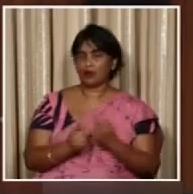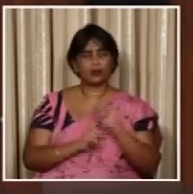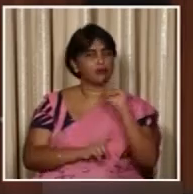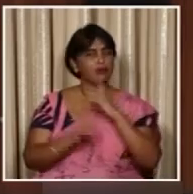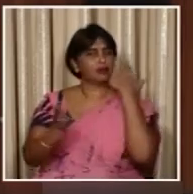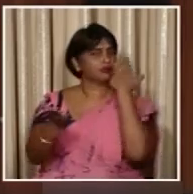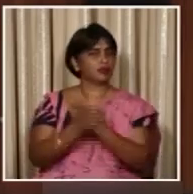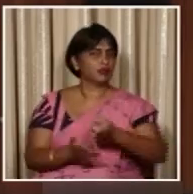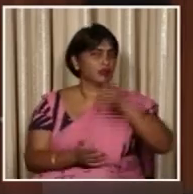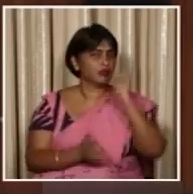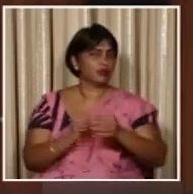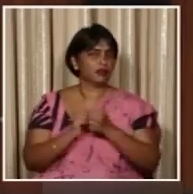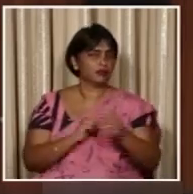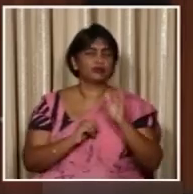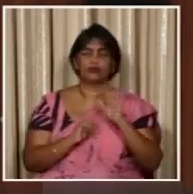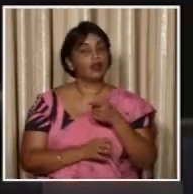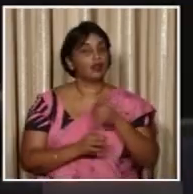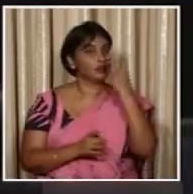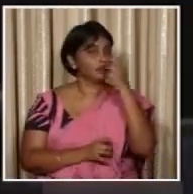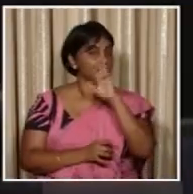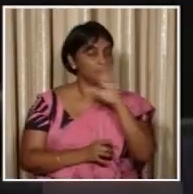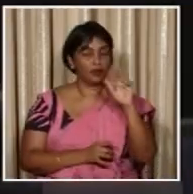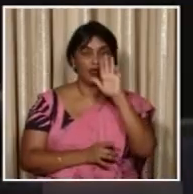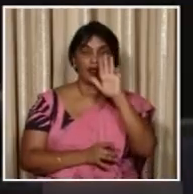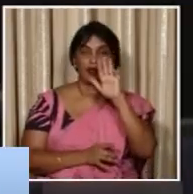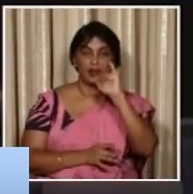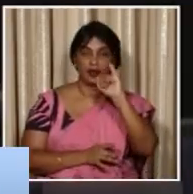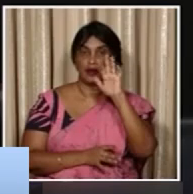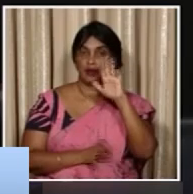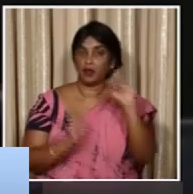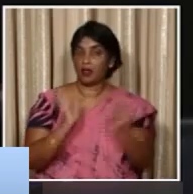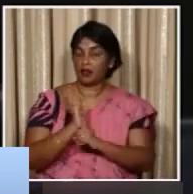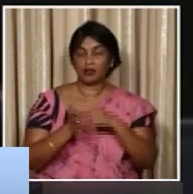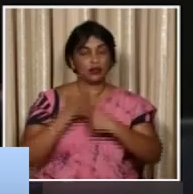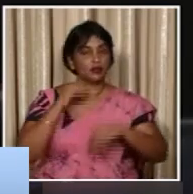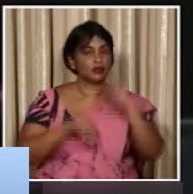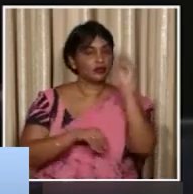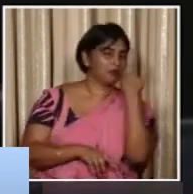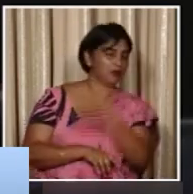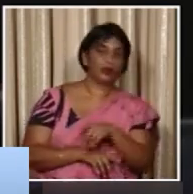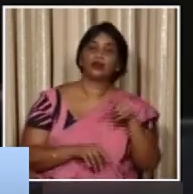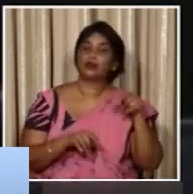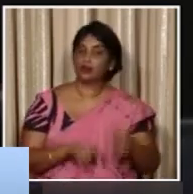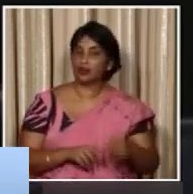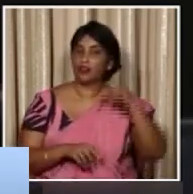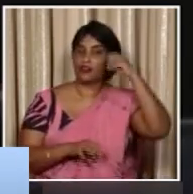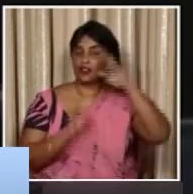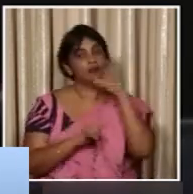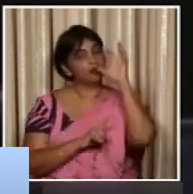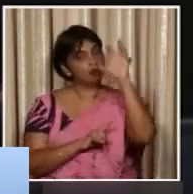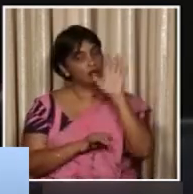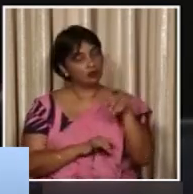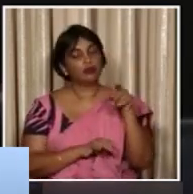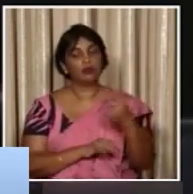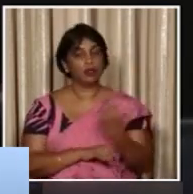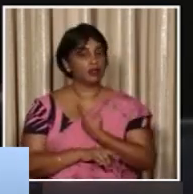පාර්ලිමේන්තුව හරහා සම්මත කරගන්න යනවද කියන එක පිළිබඳ ලොකු සැකයක් තියෙනවා. 69 ලක්ෂයක් ජනතාවගේ ජනවරමට පස්සහරවල තමයි අද මේ විදුලි පනත ගෙනල්ලා තියෙන්නේ.